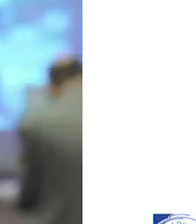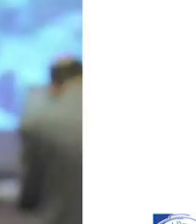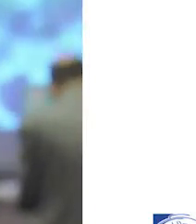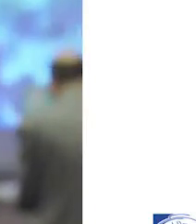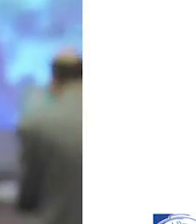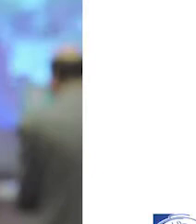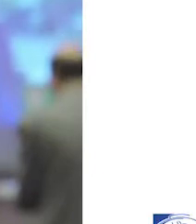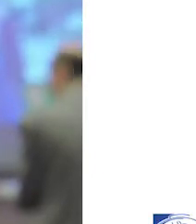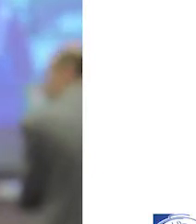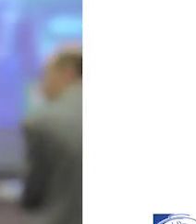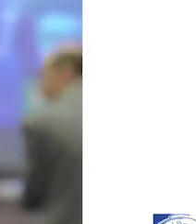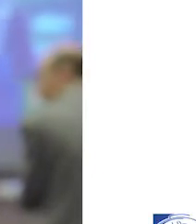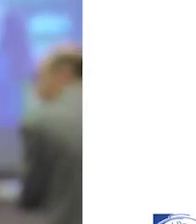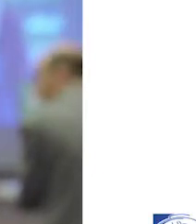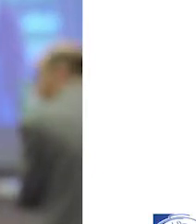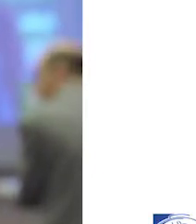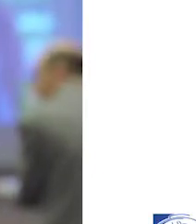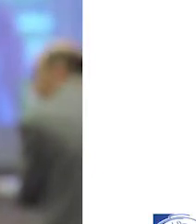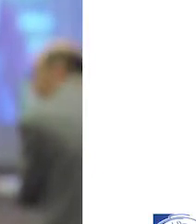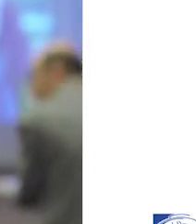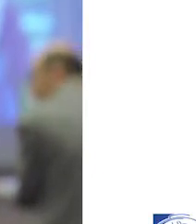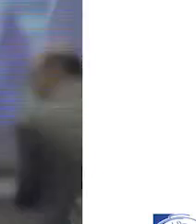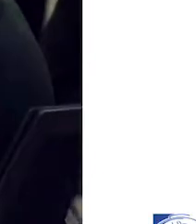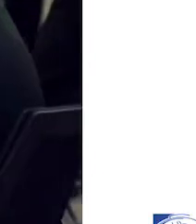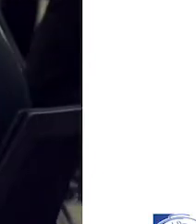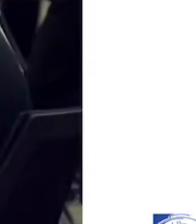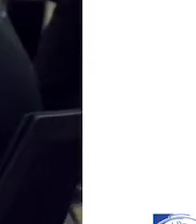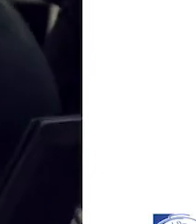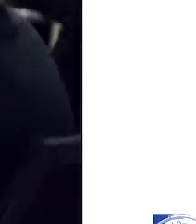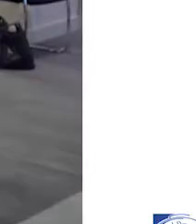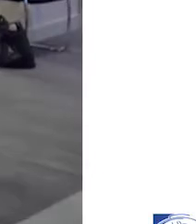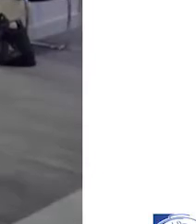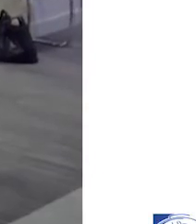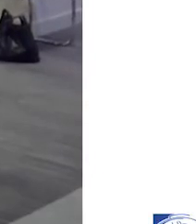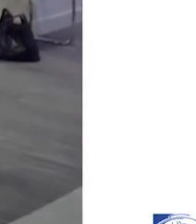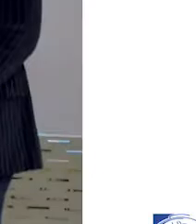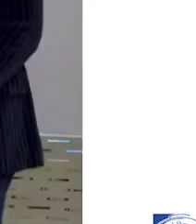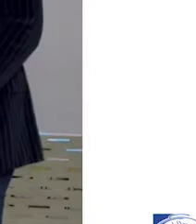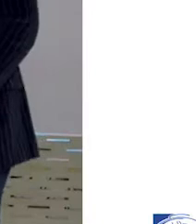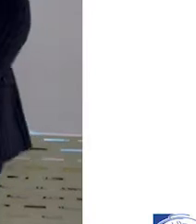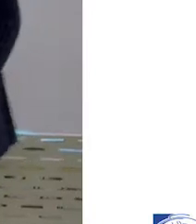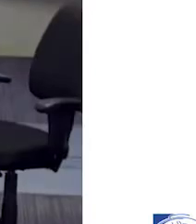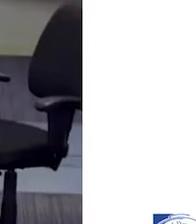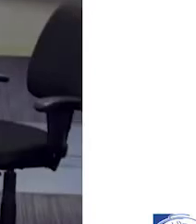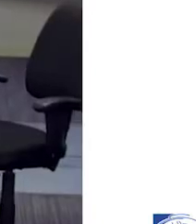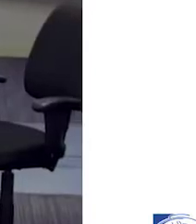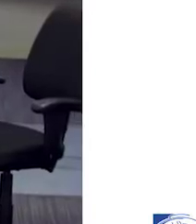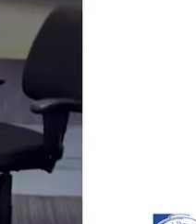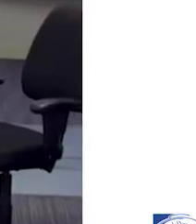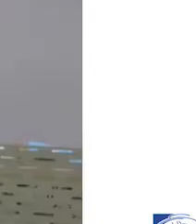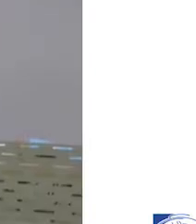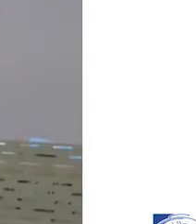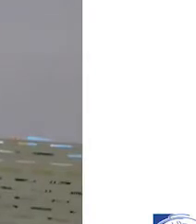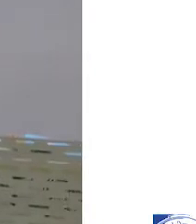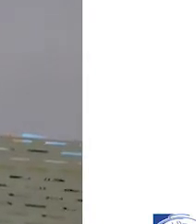Et ça nous oblige aussi un petit peu à sortir la tête et puis prendre un peu de hauteur. À la fin de la soirée, les associations ont découvert leur marraine ou